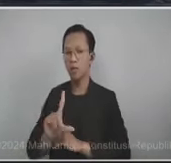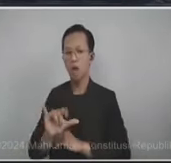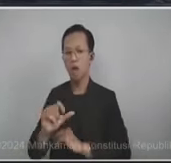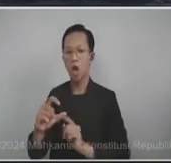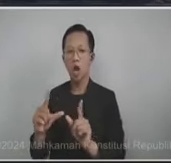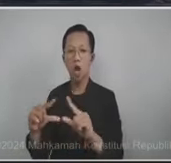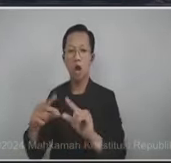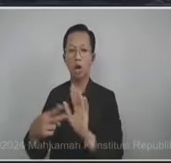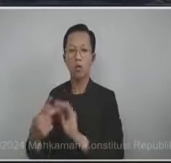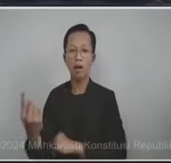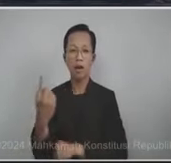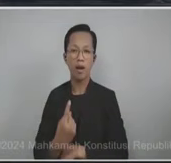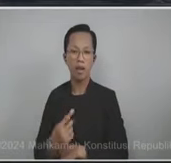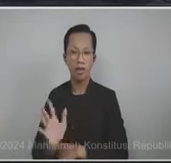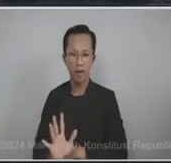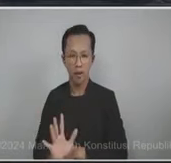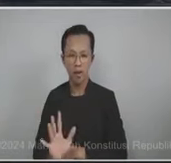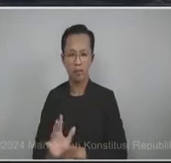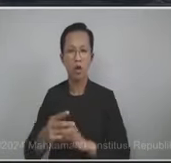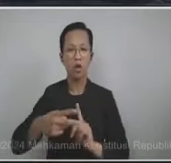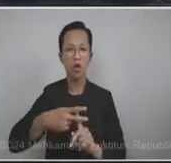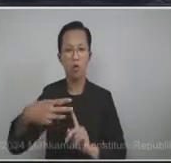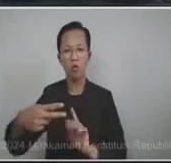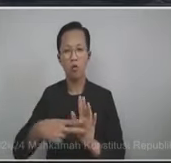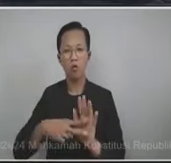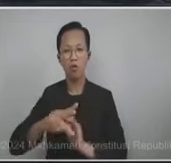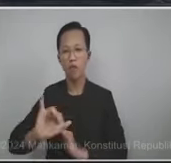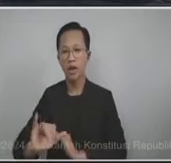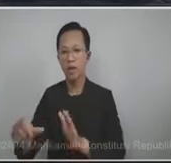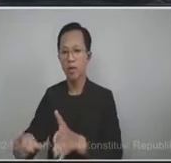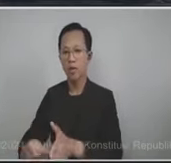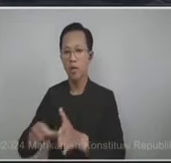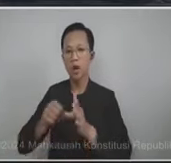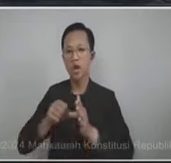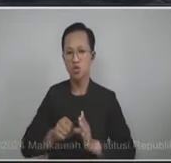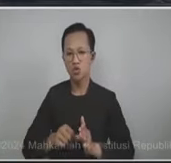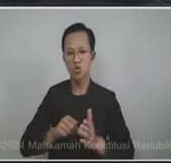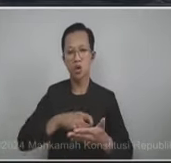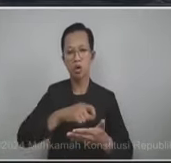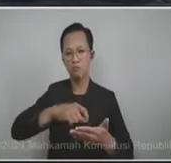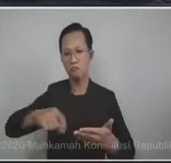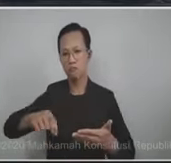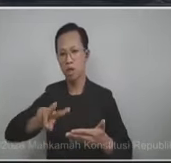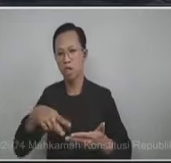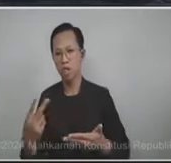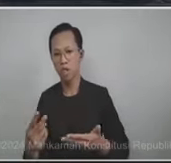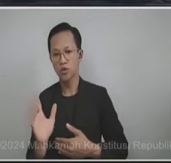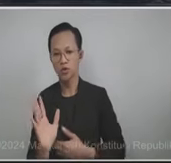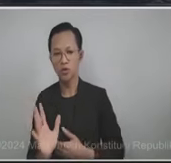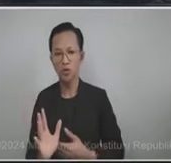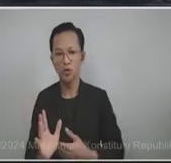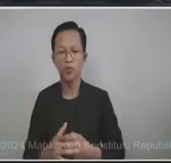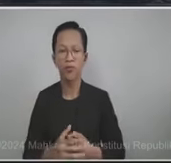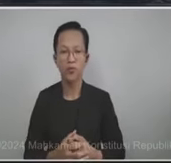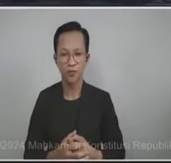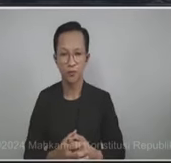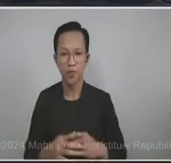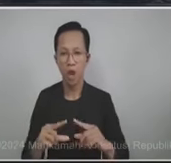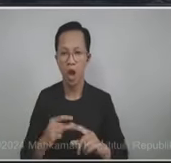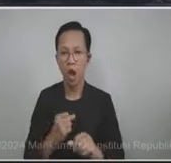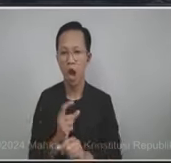dengan dibantu oleh Feni tripurnamasari Yunita Ramadani Yunita Nur wulantari Agus niwan